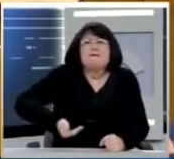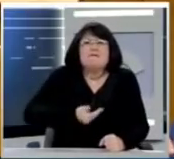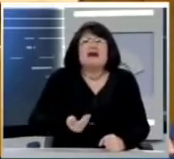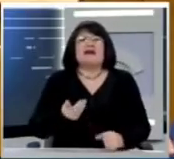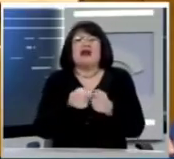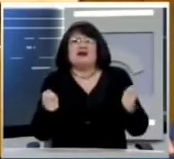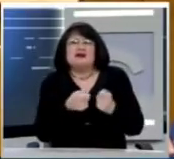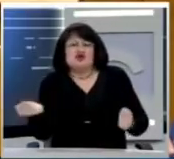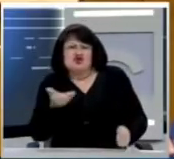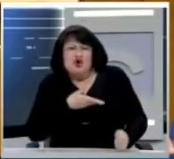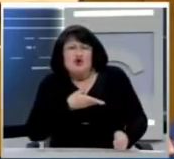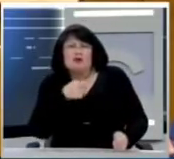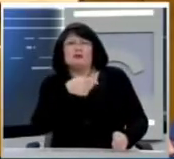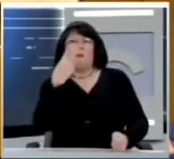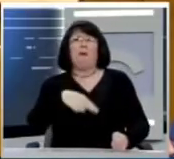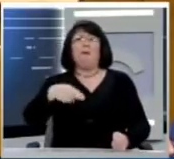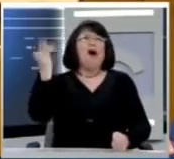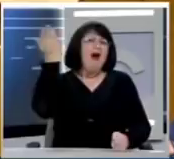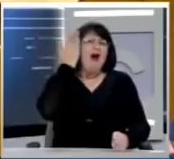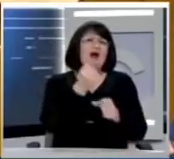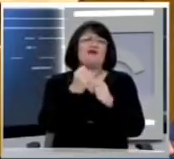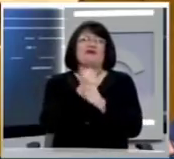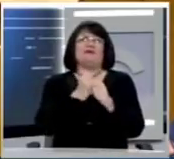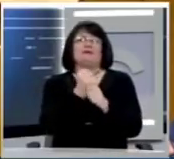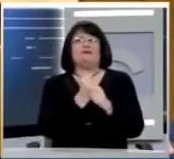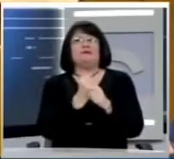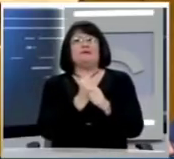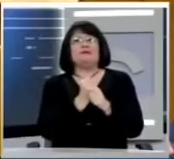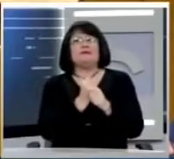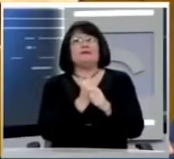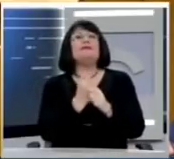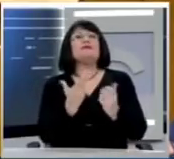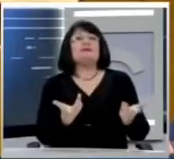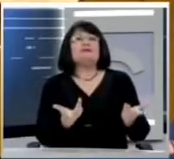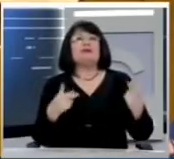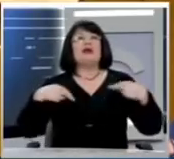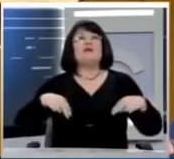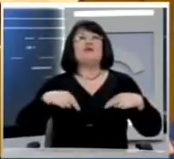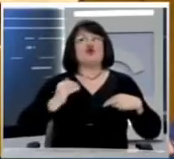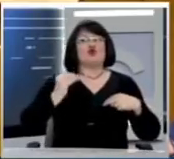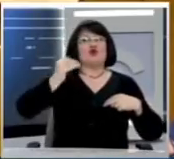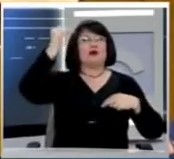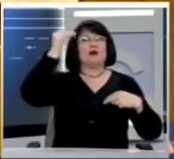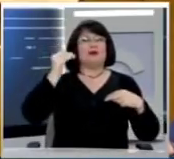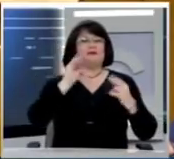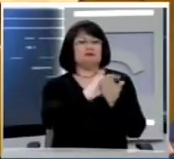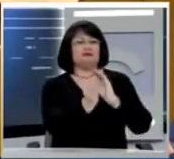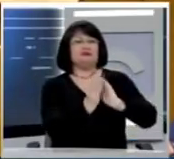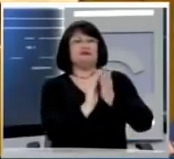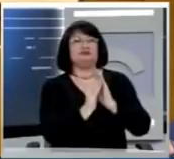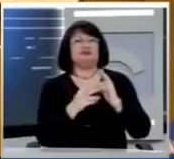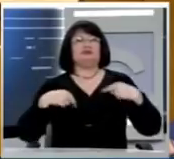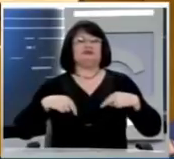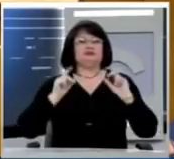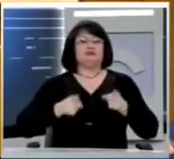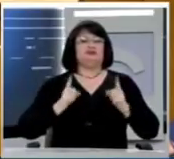ΣΟΚ. Ο μηχανισμός που έφτανε μέχρι το επίπεδο δράσης των υπουργών, αφού συνδεόταν με την έκδοση υπουργικών αποφάσεων,